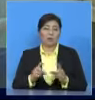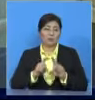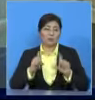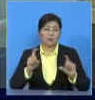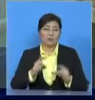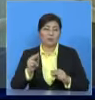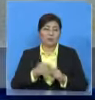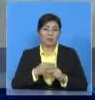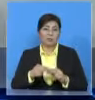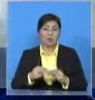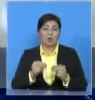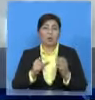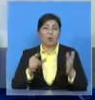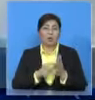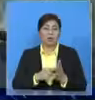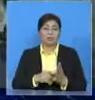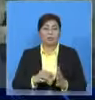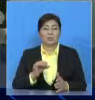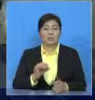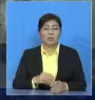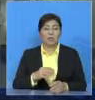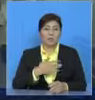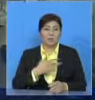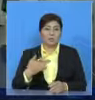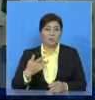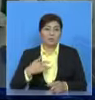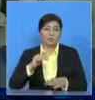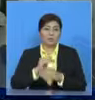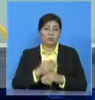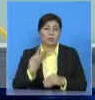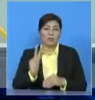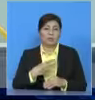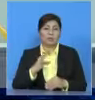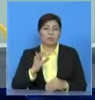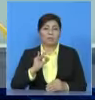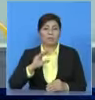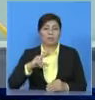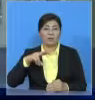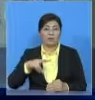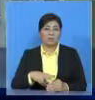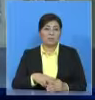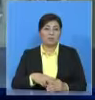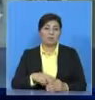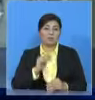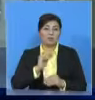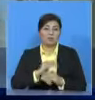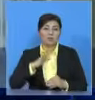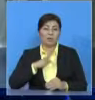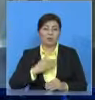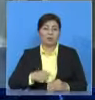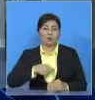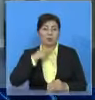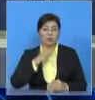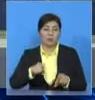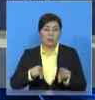стационарда. Науқастардың 17-сі өкпені жасанды желдету аппаратына қосылған. Ал 40 адам инвазивті емес құрылғыға таңылды. Тек ересектер